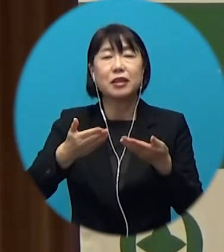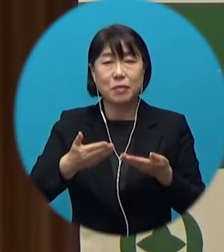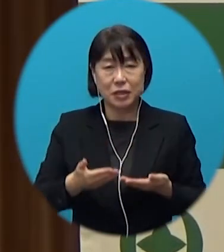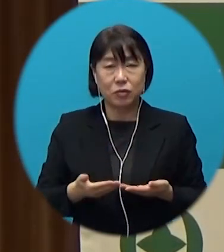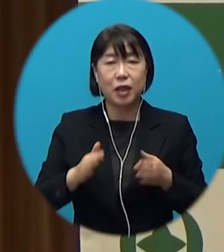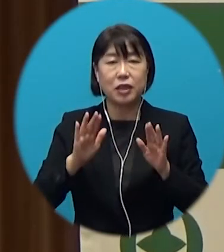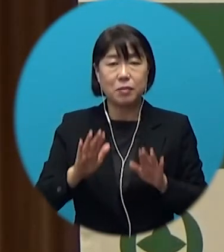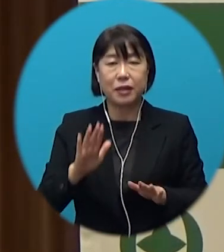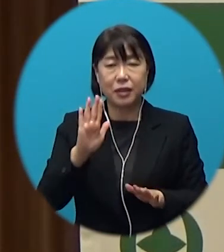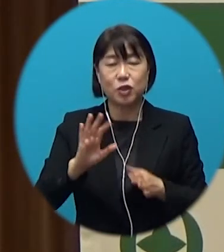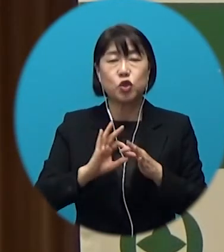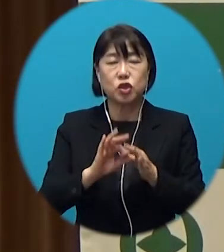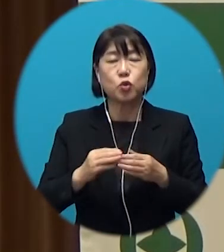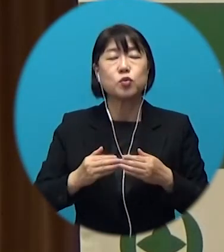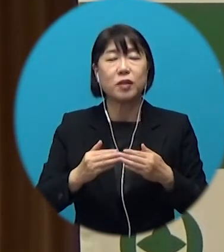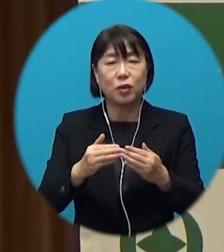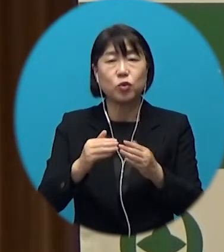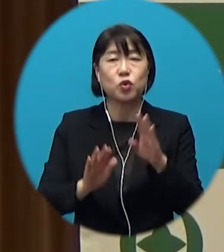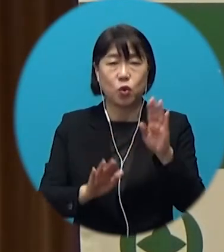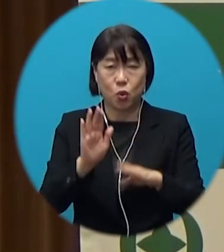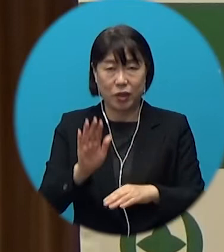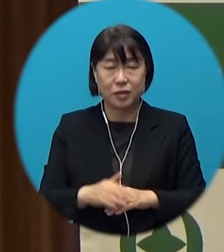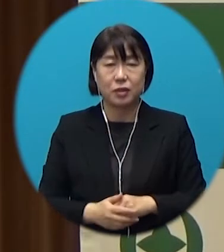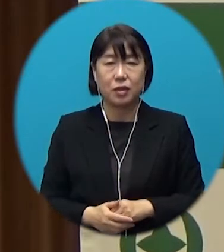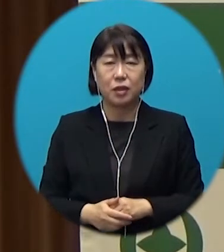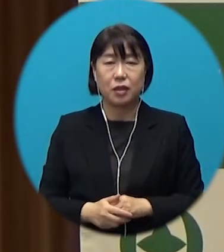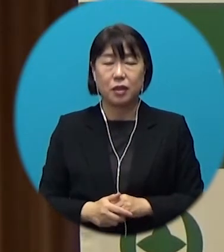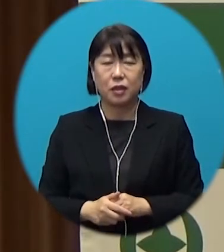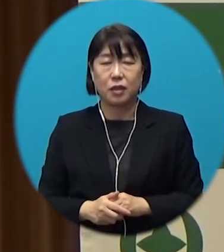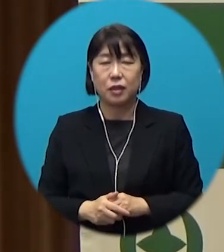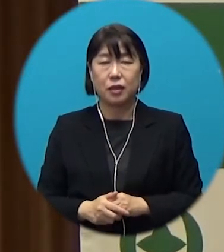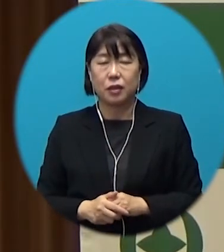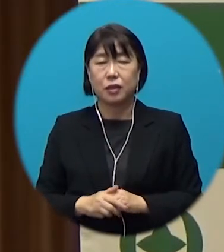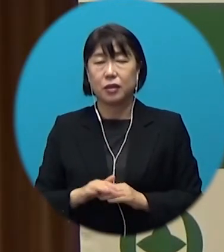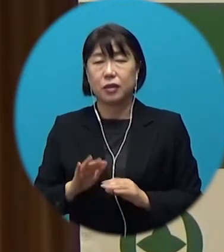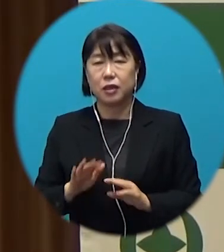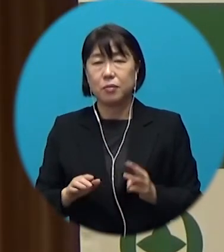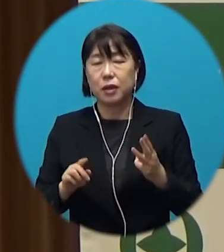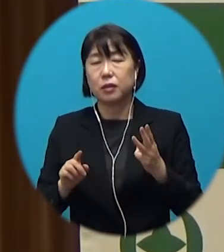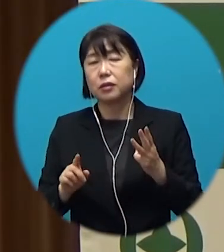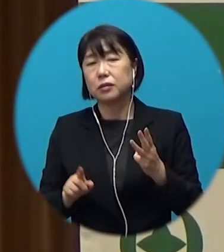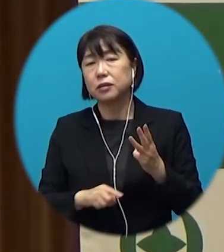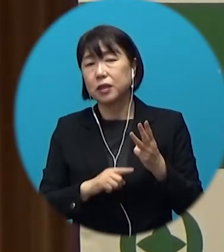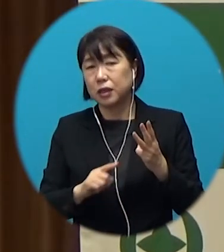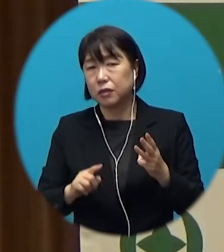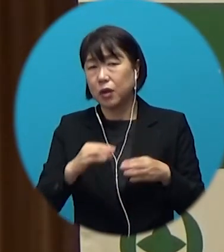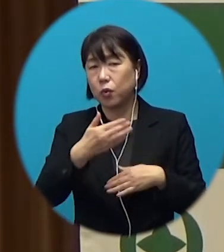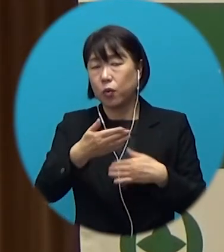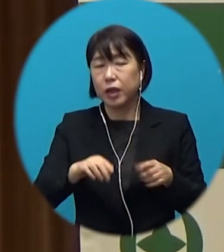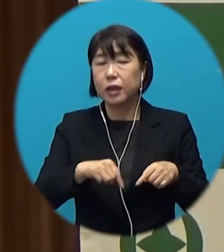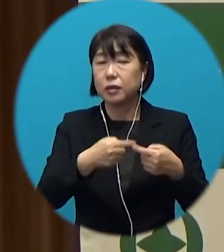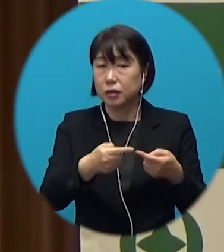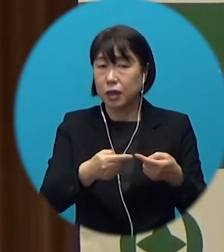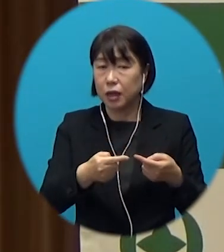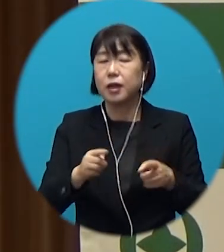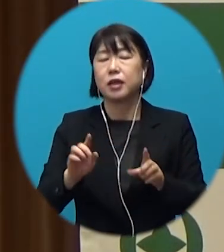を進めているという状況です。 その世界の方々はすでに入局されてて、 今市内にいらっしゃいます。